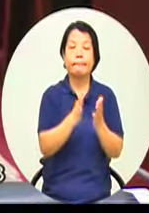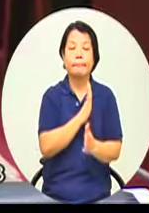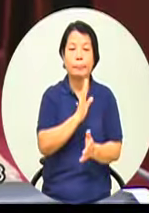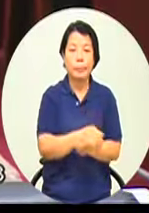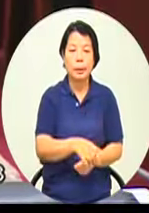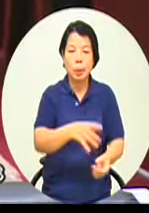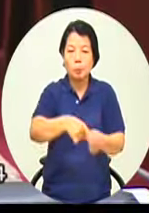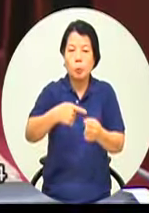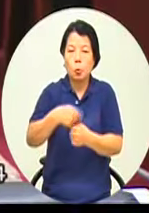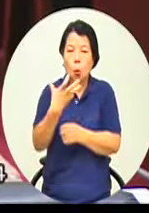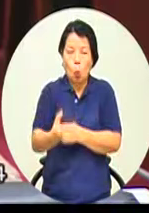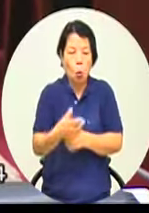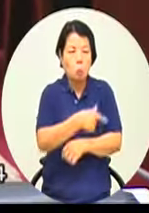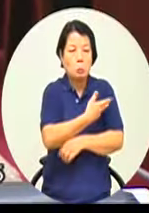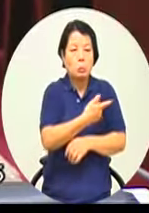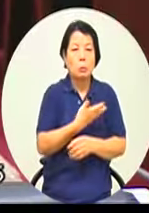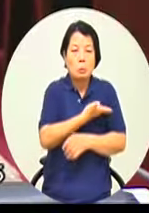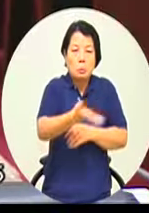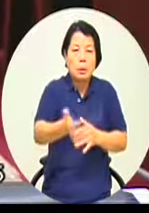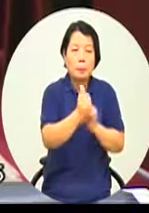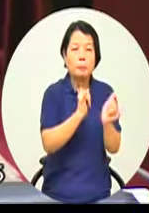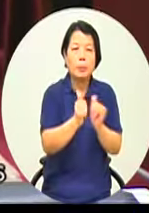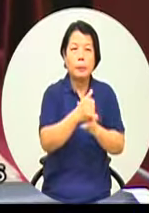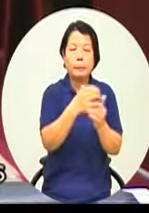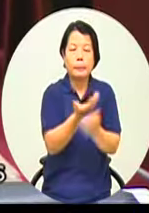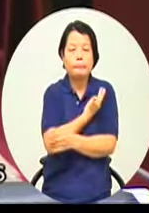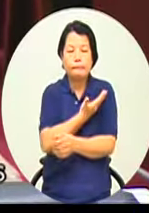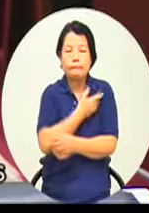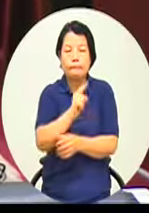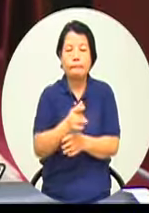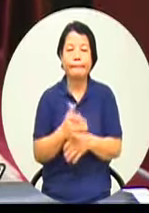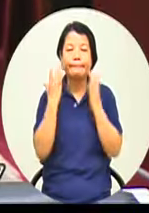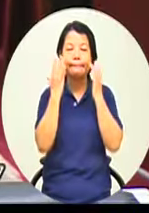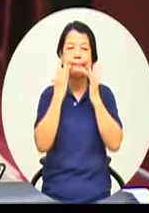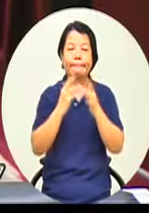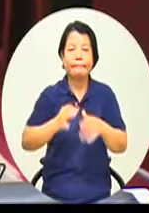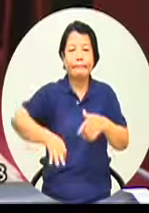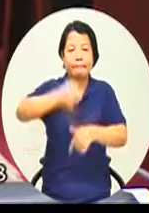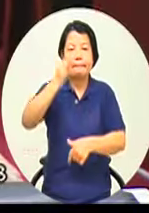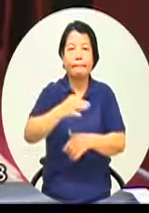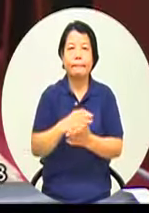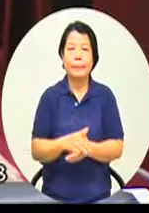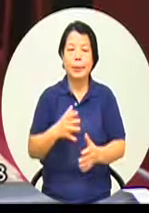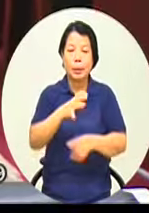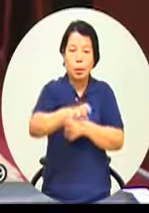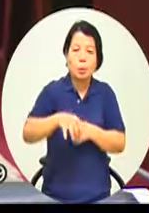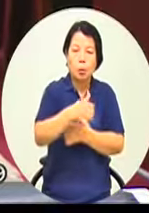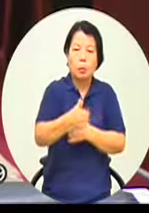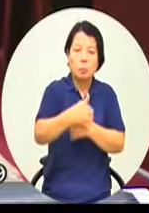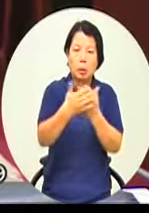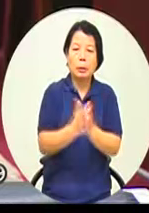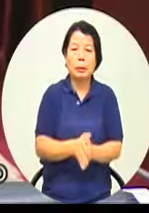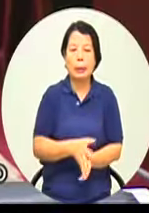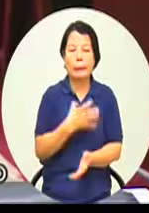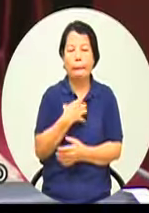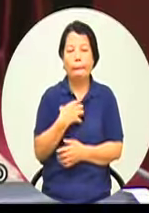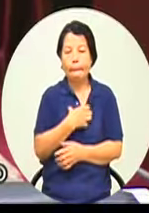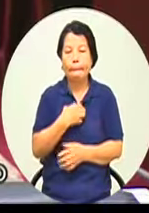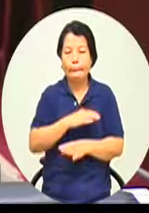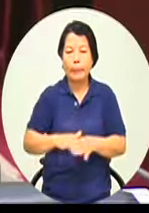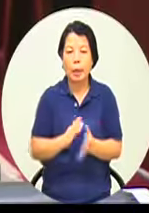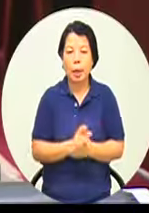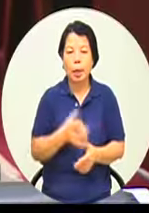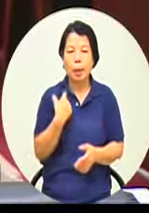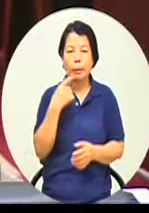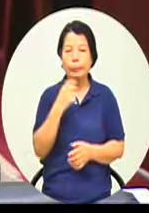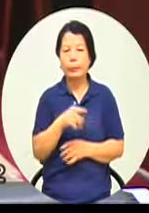费者忍受菜价涨翻天，然后我们农民又很委屈，大家都感觉农民像在赚